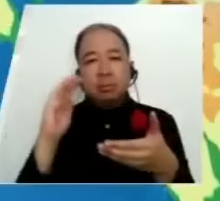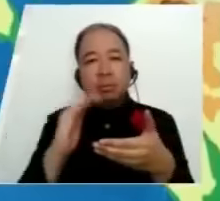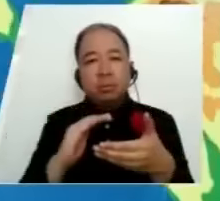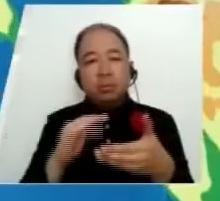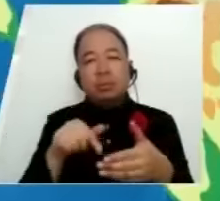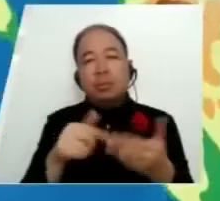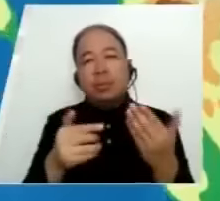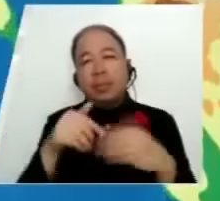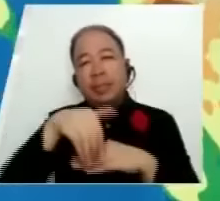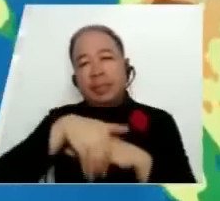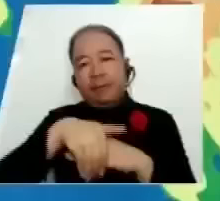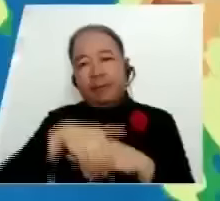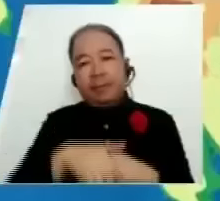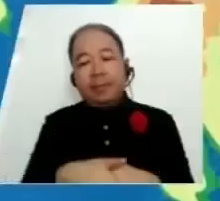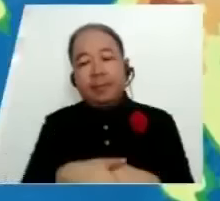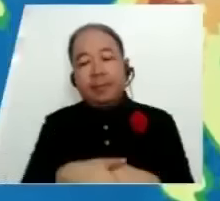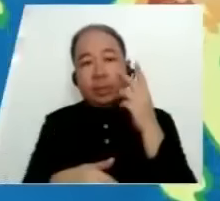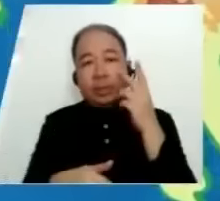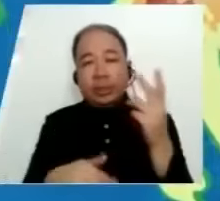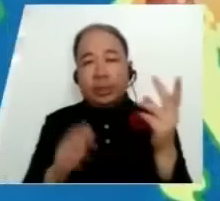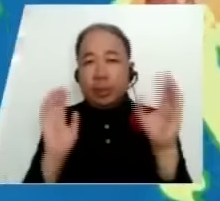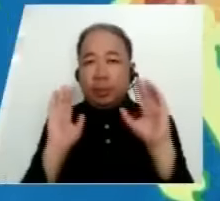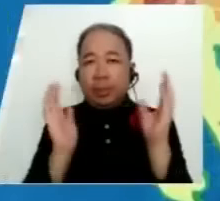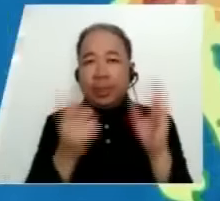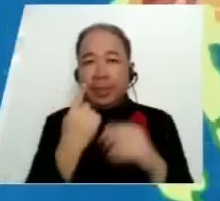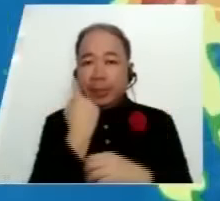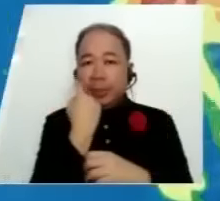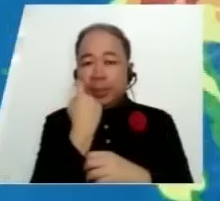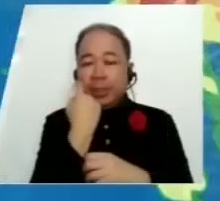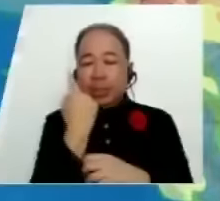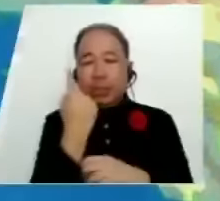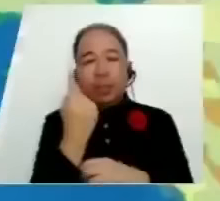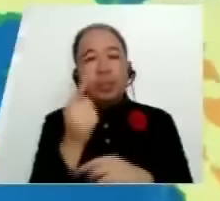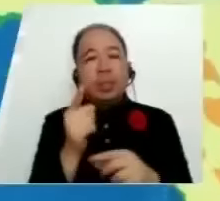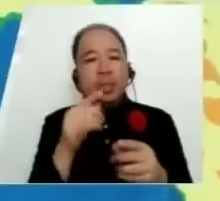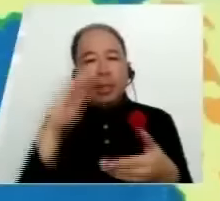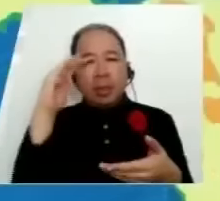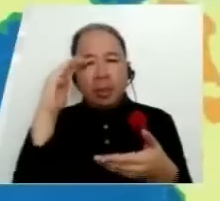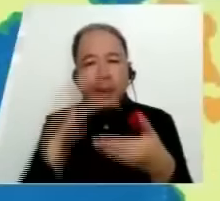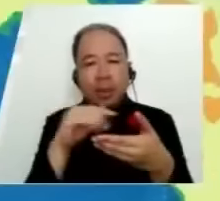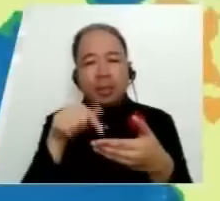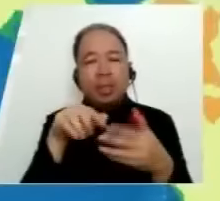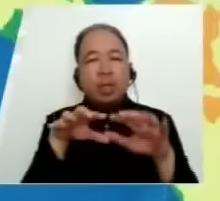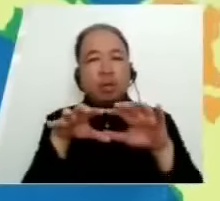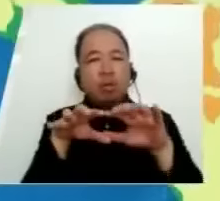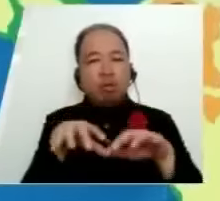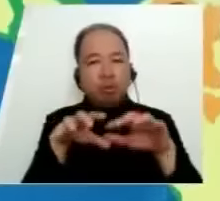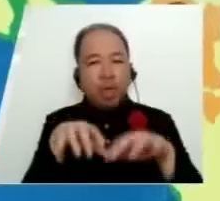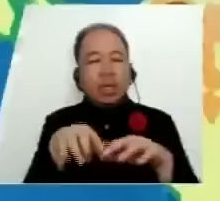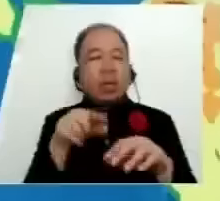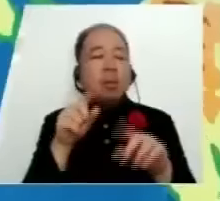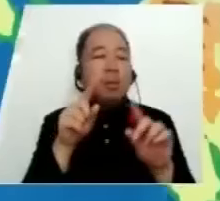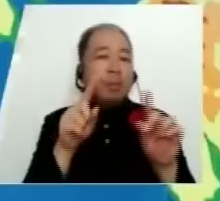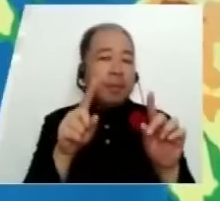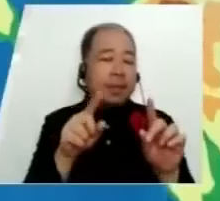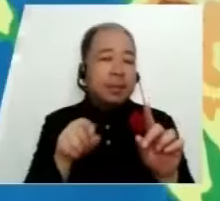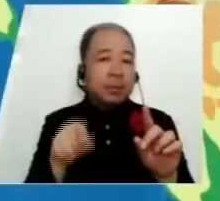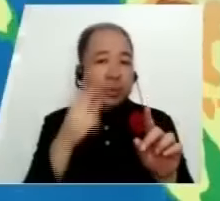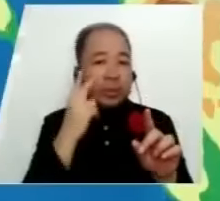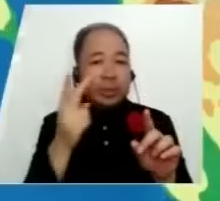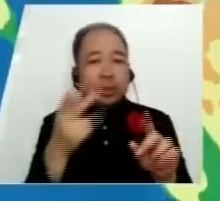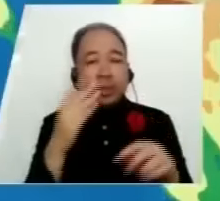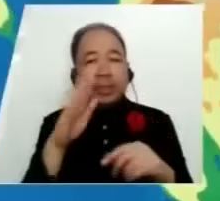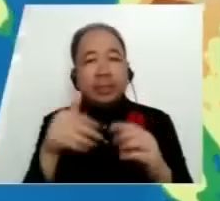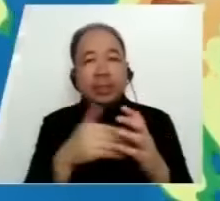gabi, makikita po ninyo compared kanina dun sa isang mapa, medyo nabawasan po ang mga pag-ulan, maliban na lang sa bahagi po ng Central Luzon.